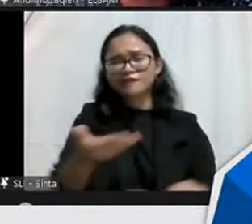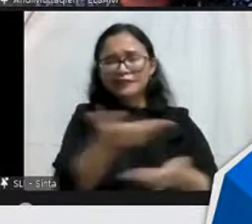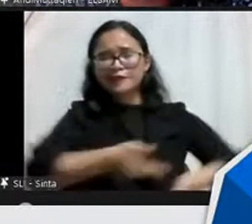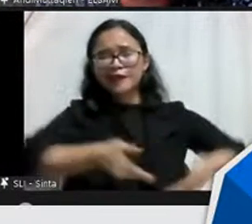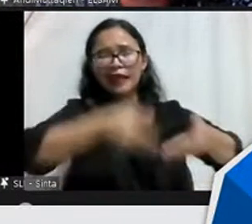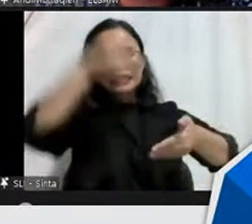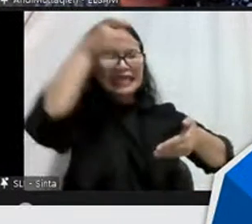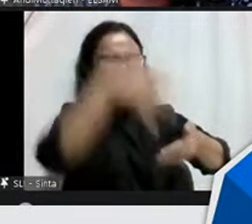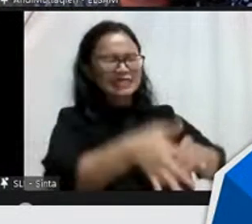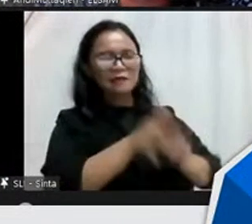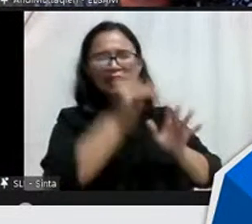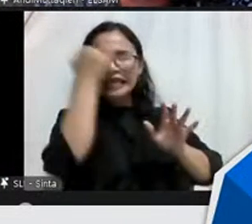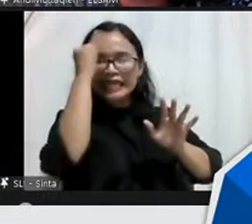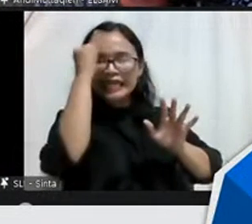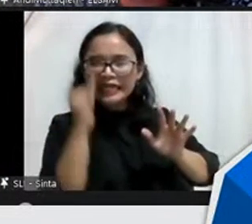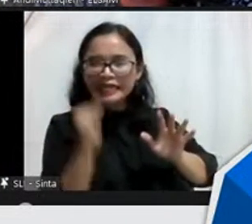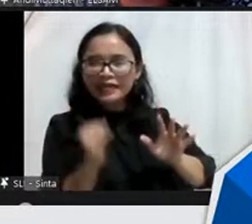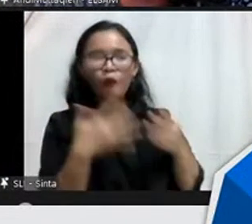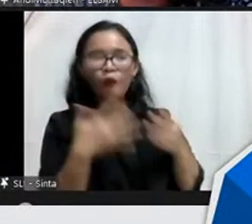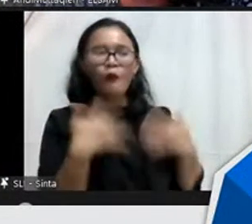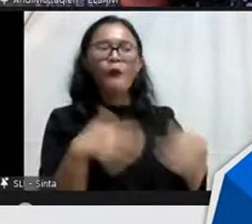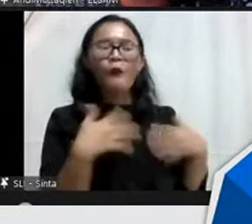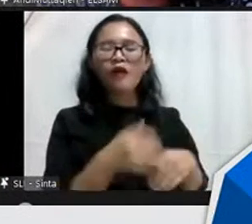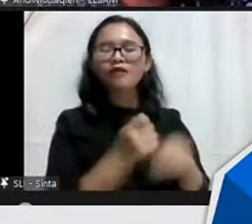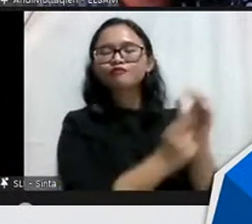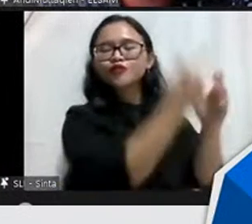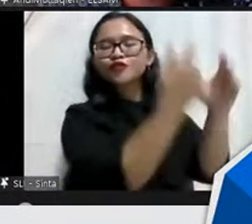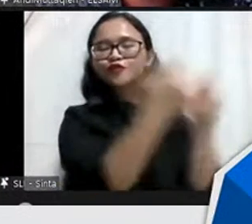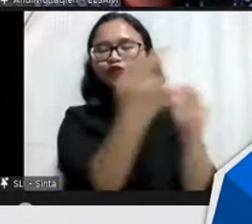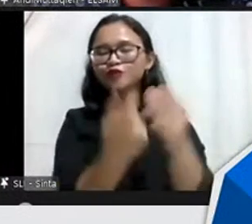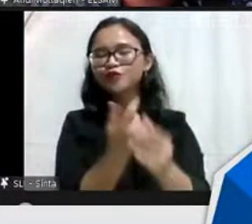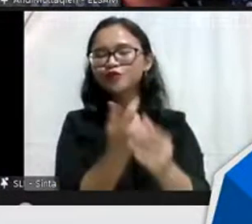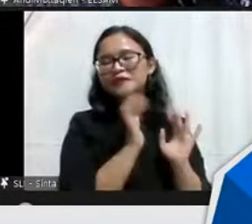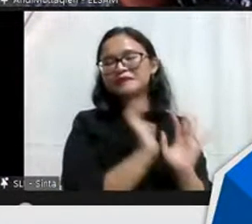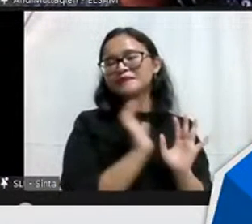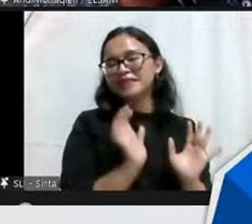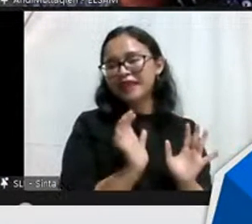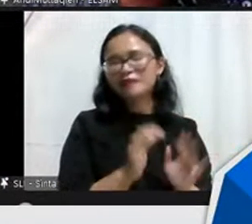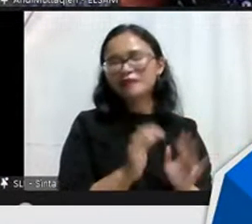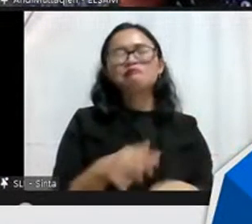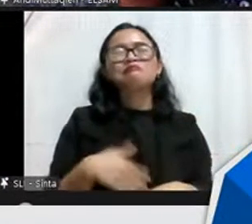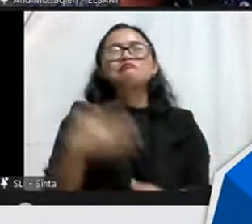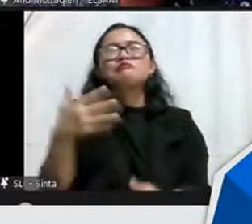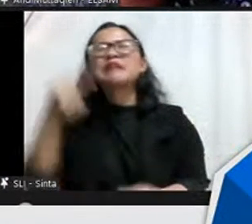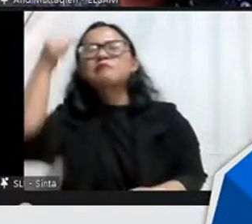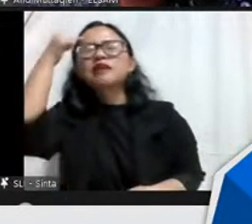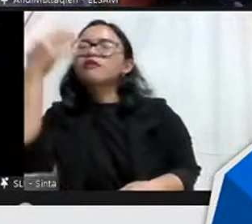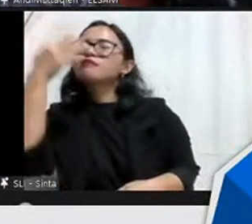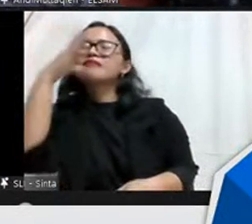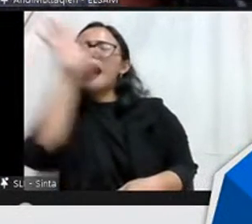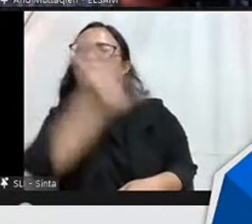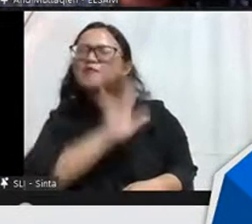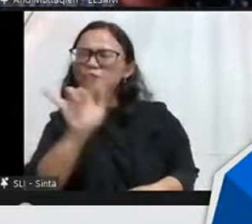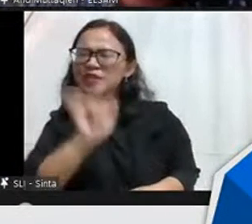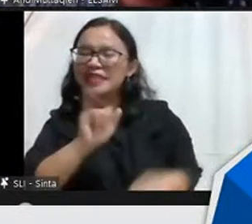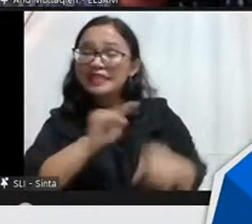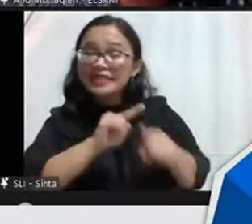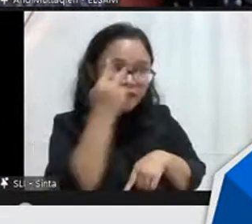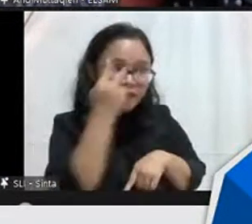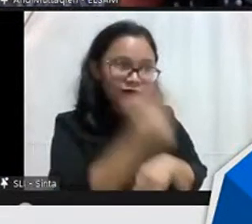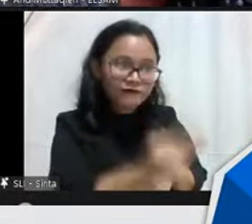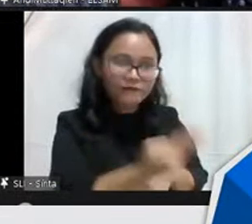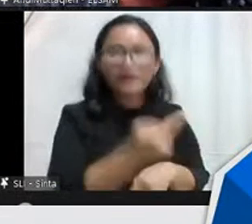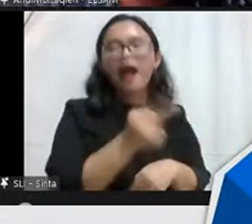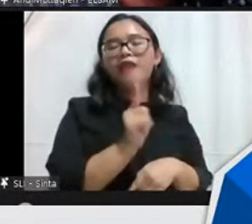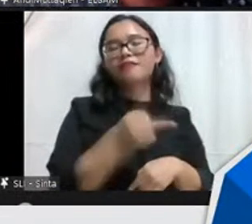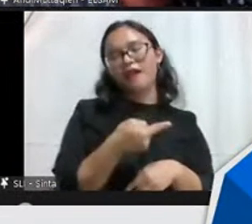inisiatif-inisiatif yang justru tumbuh dari sana yang kadang-kadang kita pikir enggak mungkin gitu Nah justru pengalaman-pengalaman itu